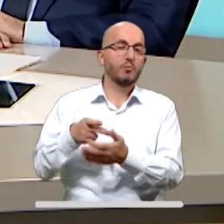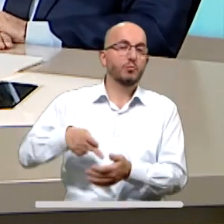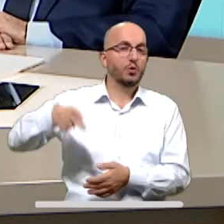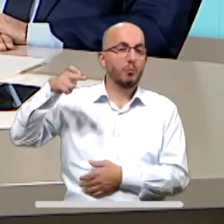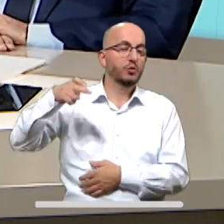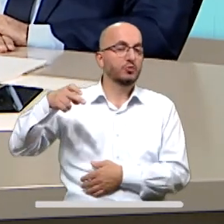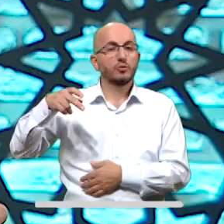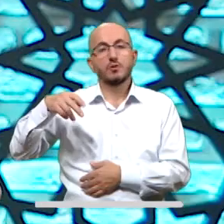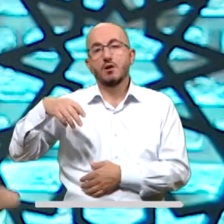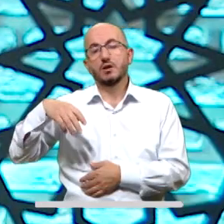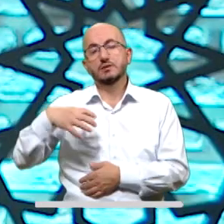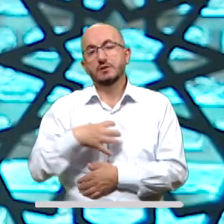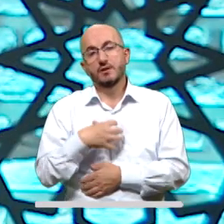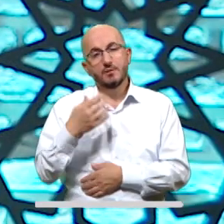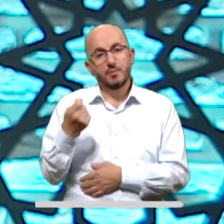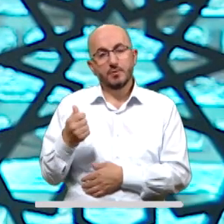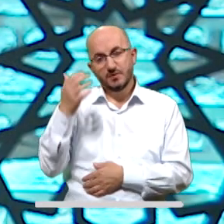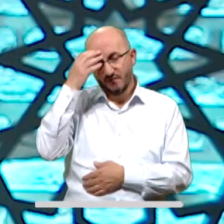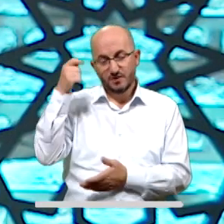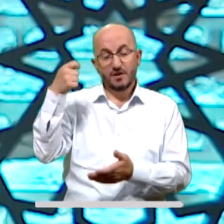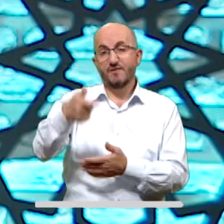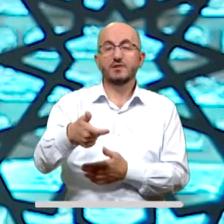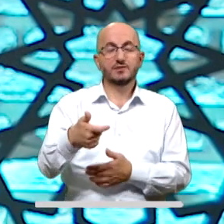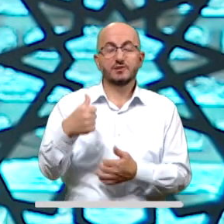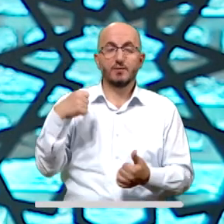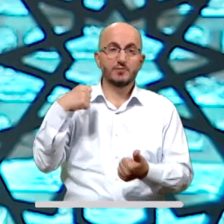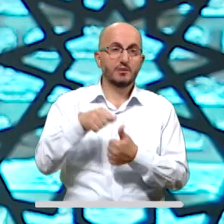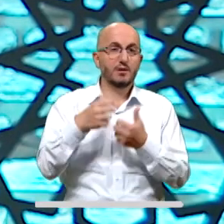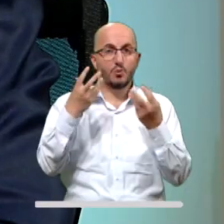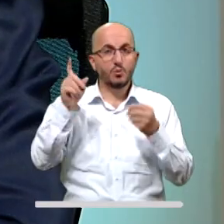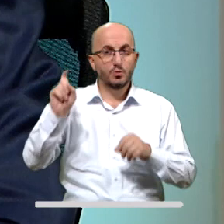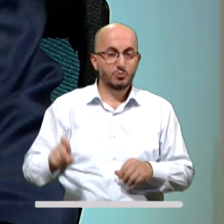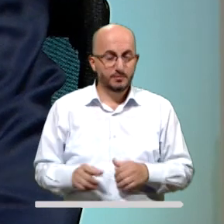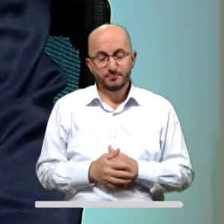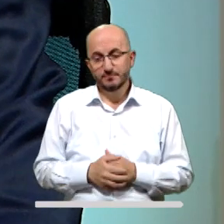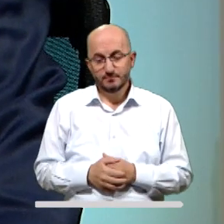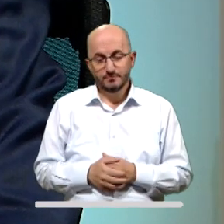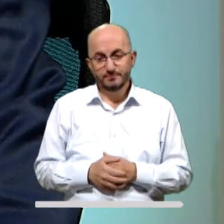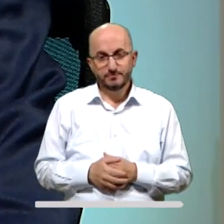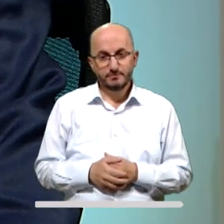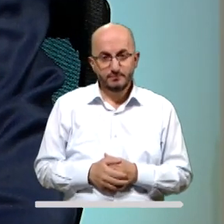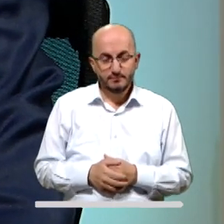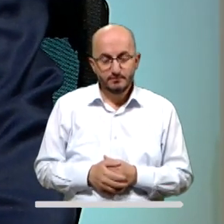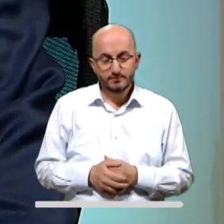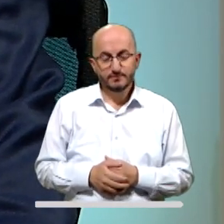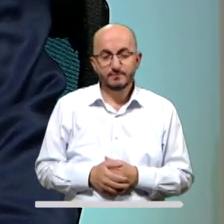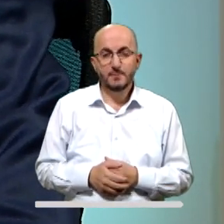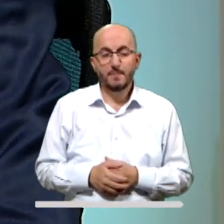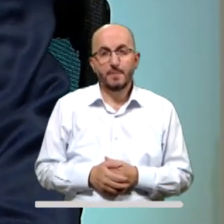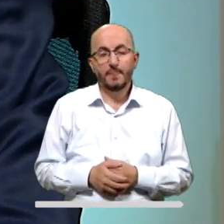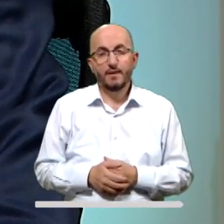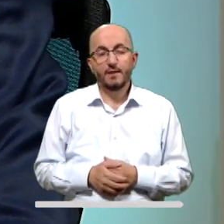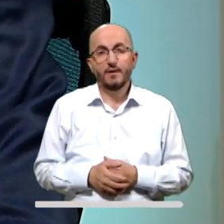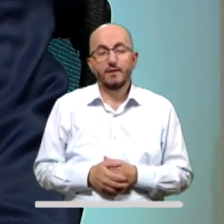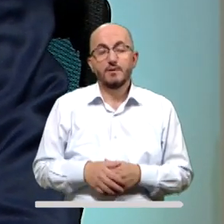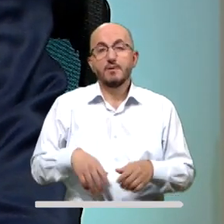promosyon kadarını da kendi paramdan tasadduk etsem tekrar olur mu? Ona gelmeden müsaade edersen, izin verirsen